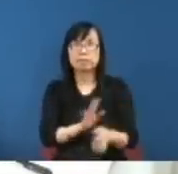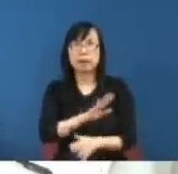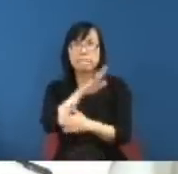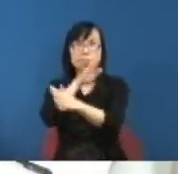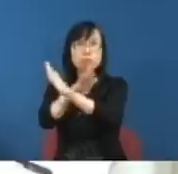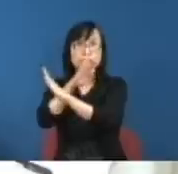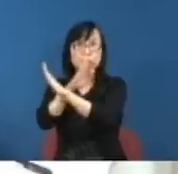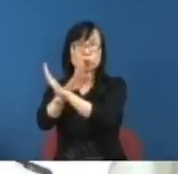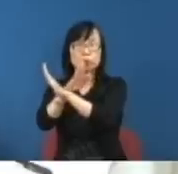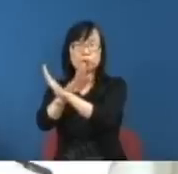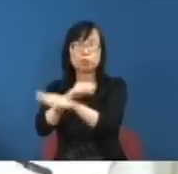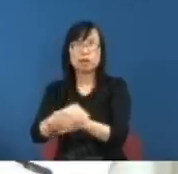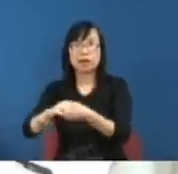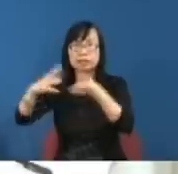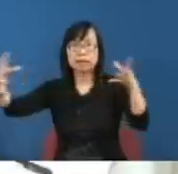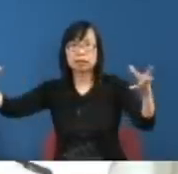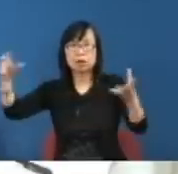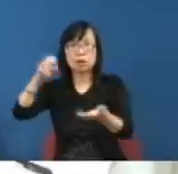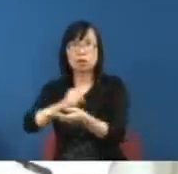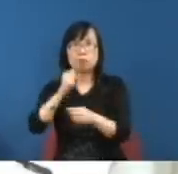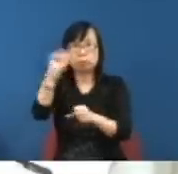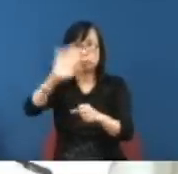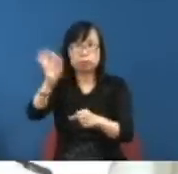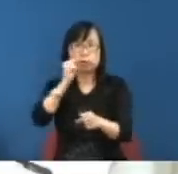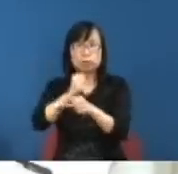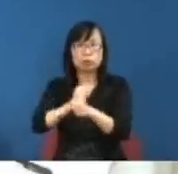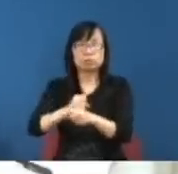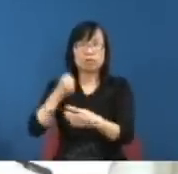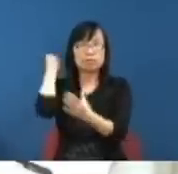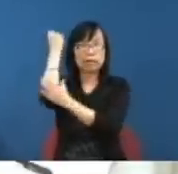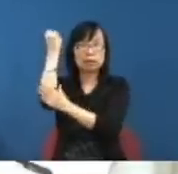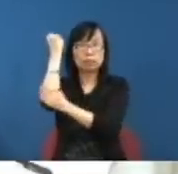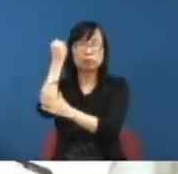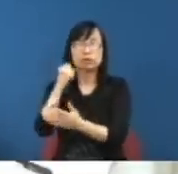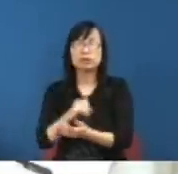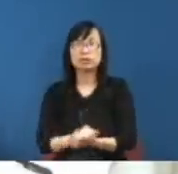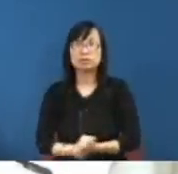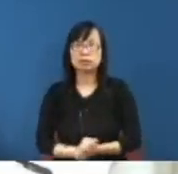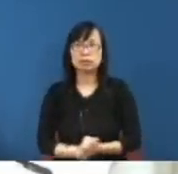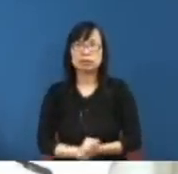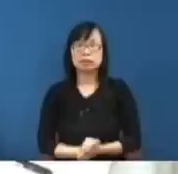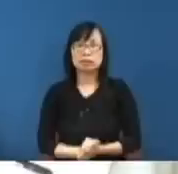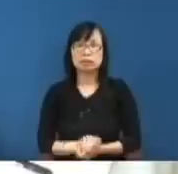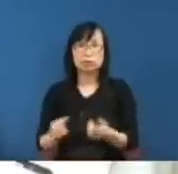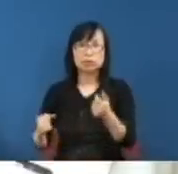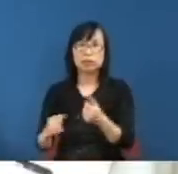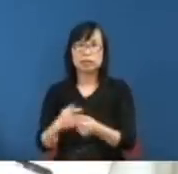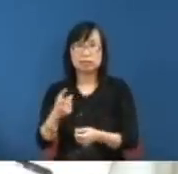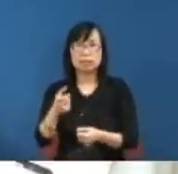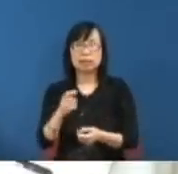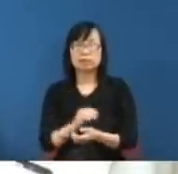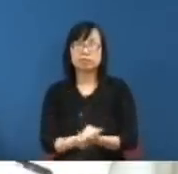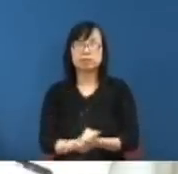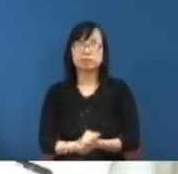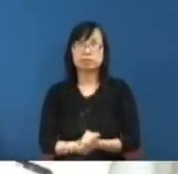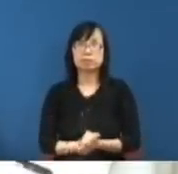大規模咁咧喺呢個罷工嗰度咧發動大量嘅人咧呢個資源，因為佢 picketing